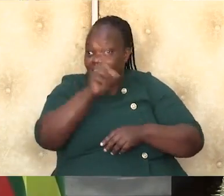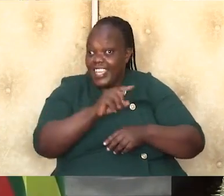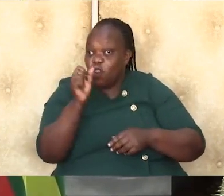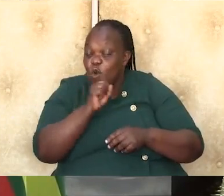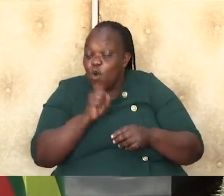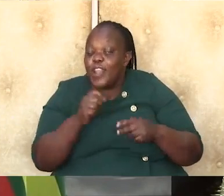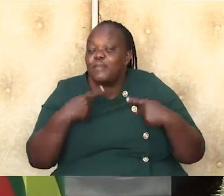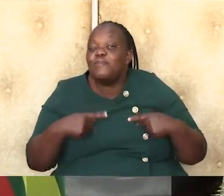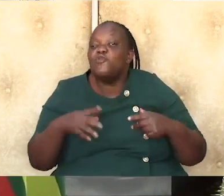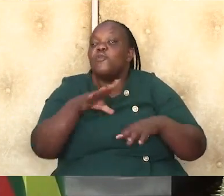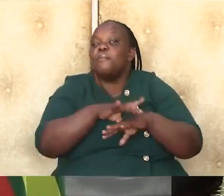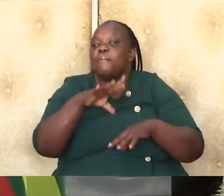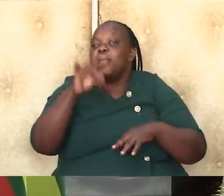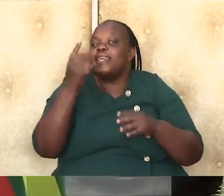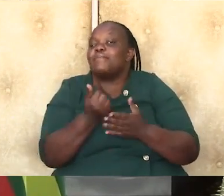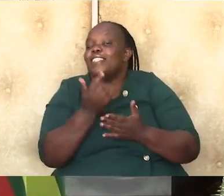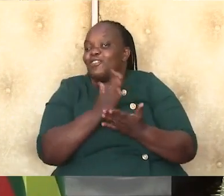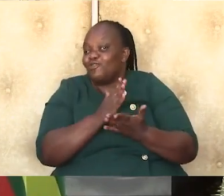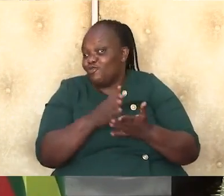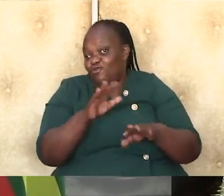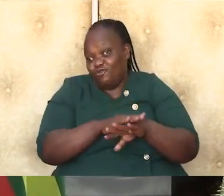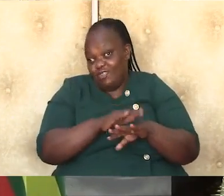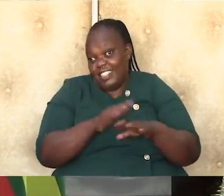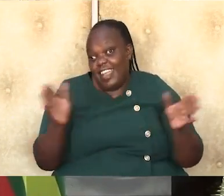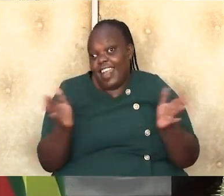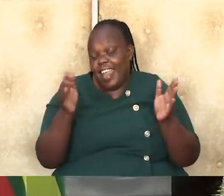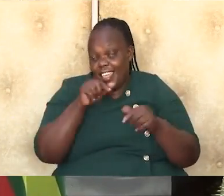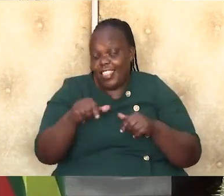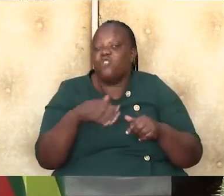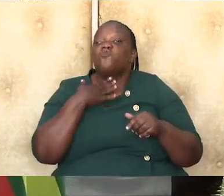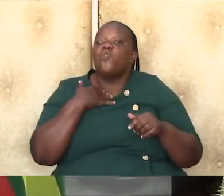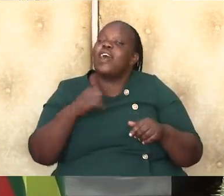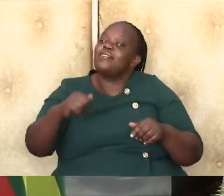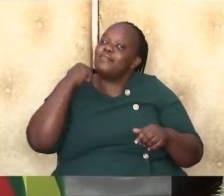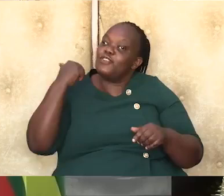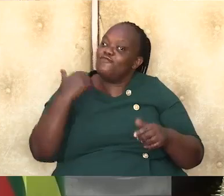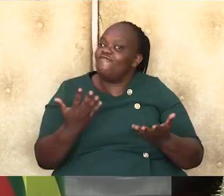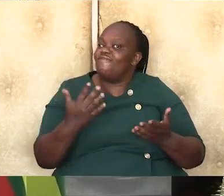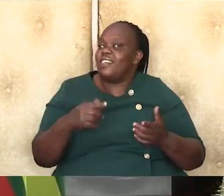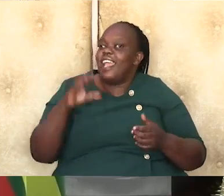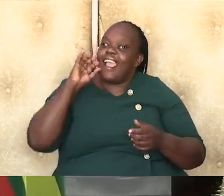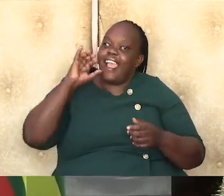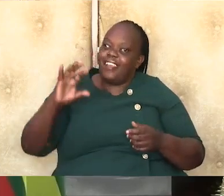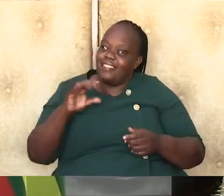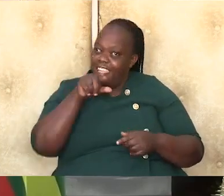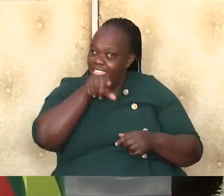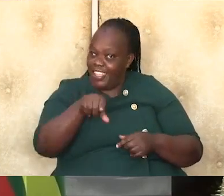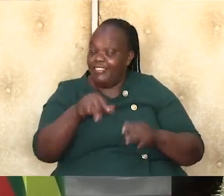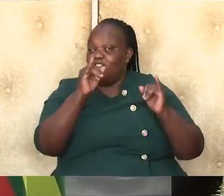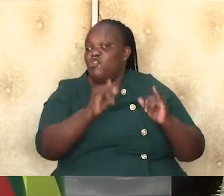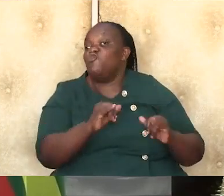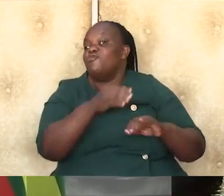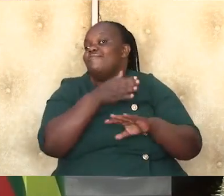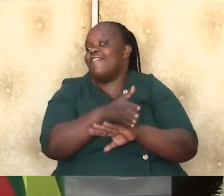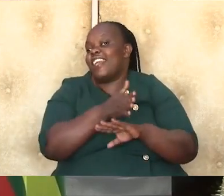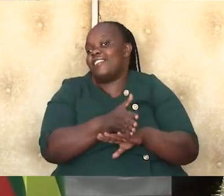kuchukua pesa zao. Kwa hiyo hilo ni jambo zuri tunaweza kusisitizia. Kwa hivyo tunataka kukanusha na kukemea na kulaani hizo habari